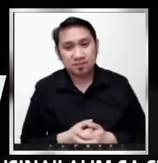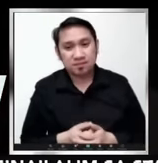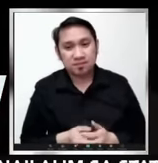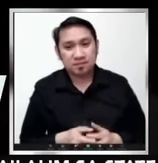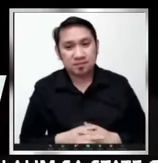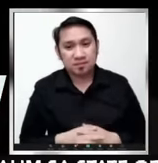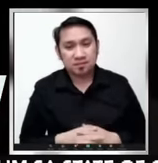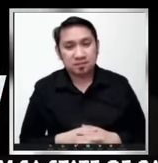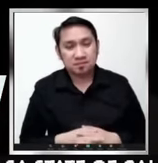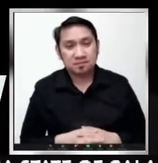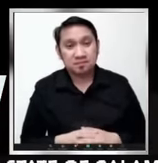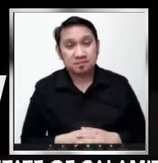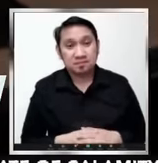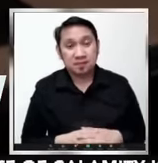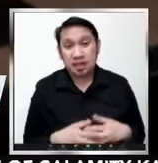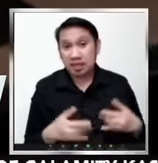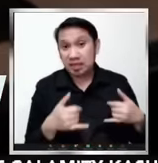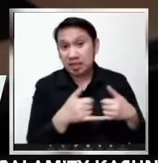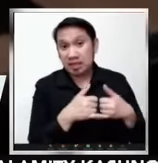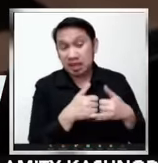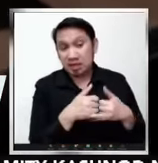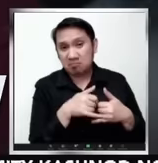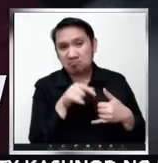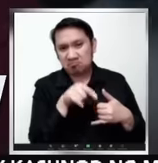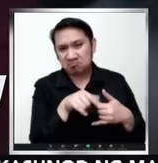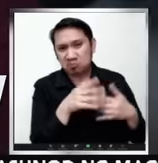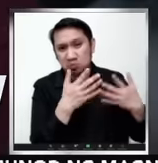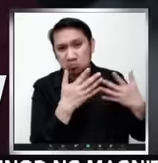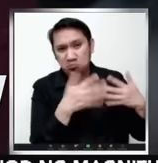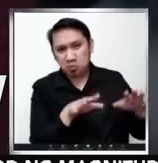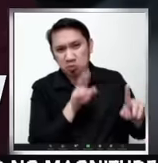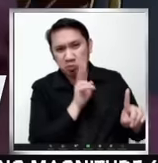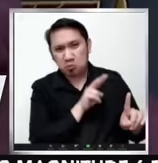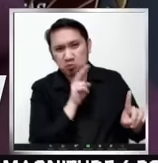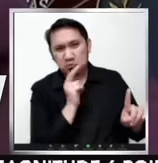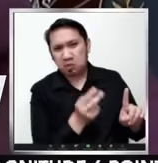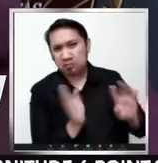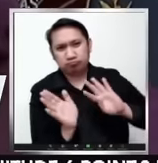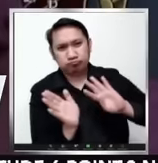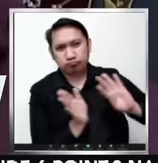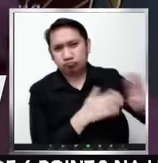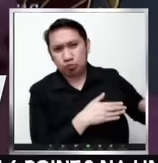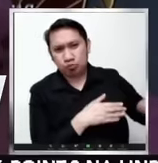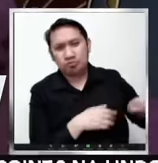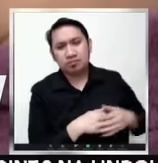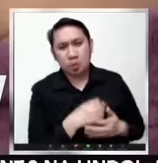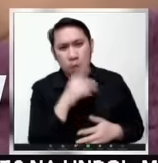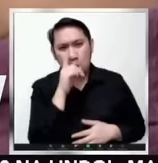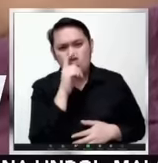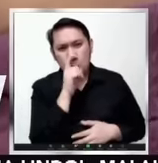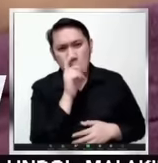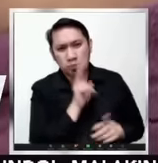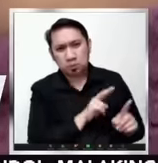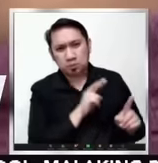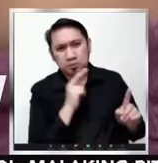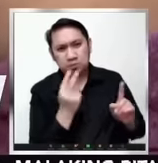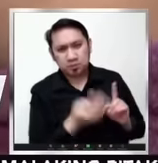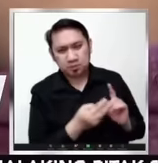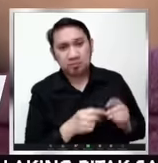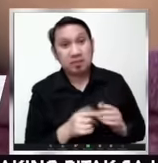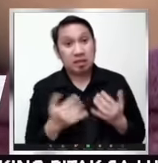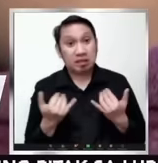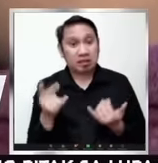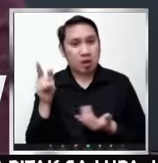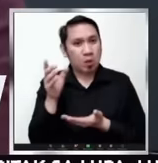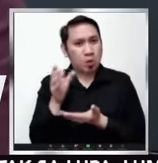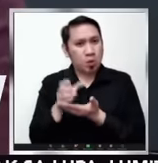Game over na raw ang old school na pananaw na yan. Ayon kay Matthew na ang kurso sa school, BS